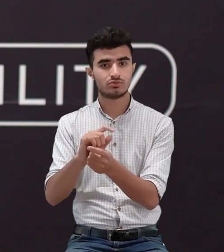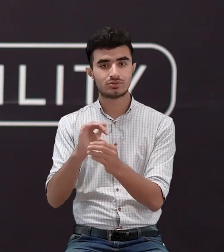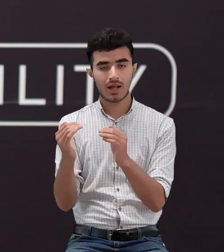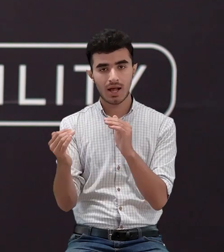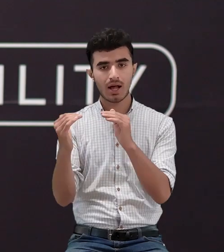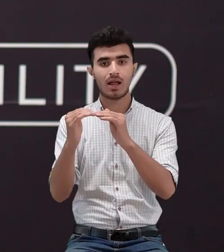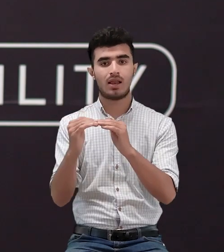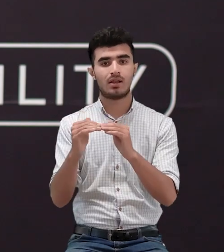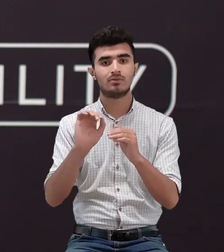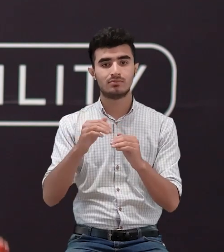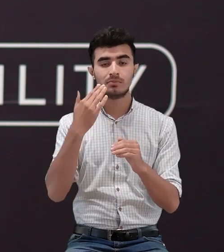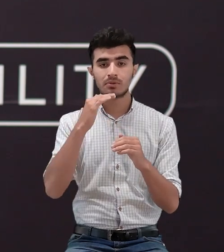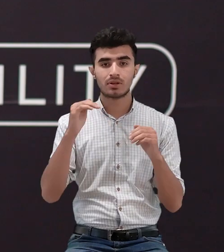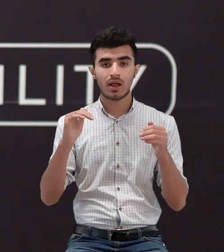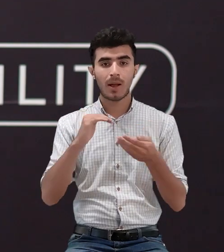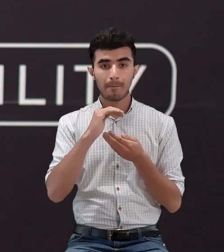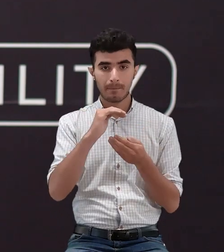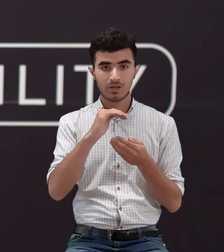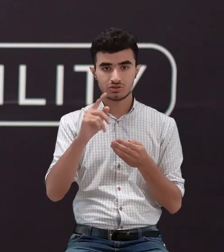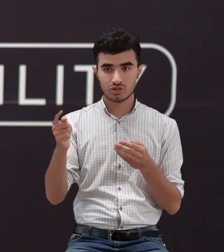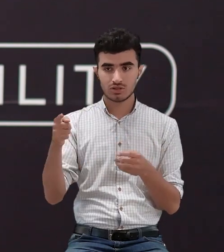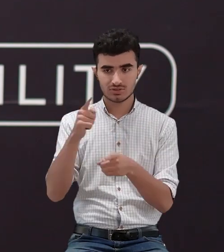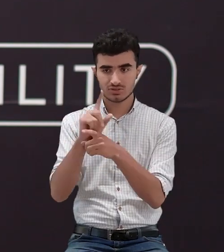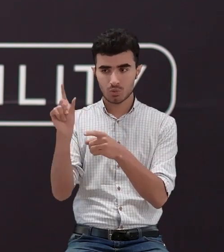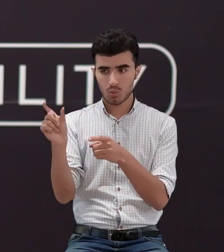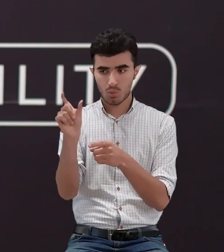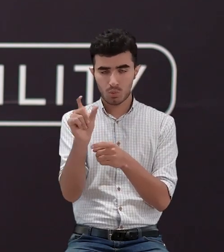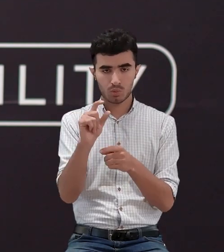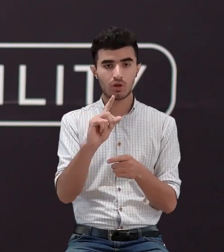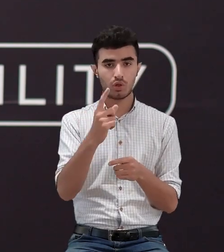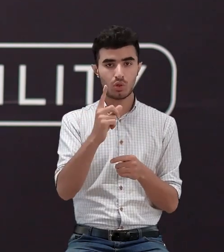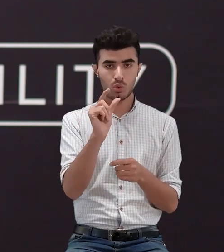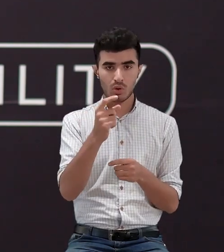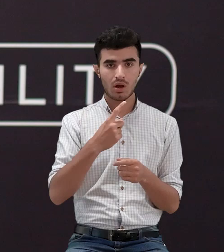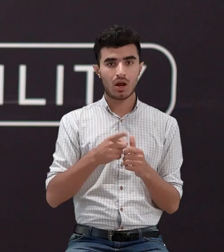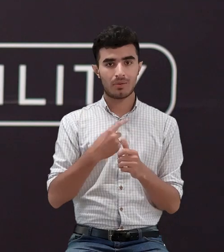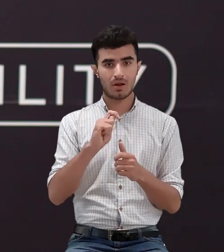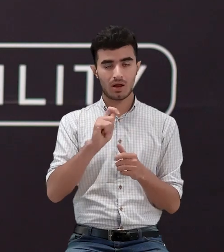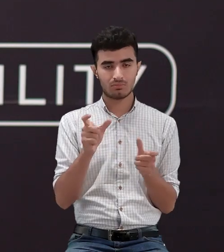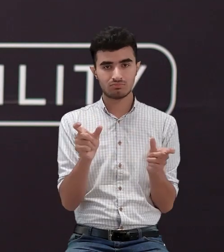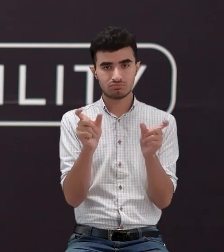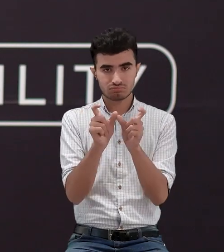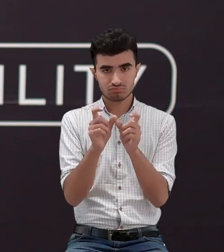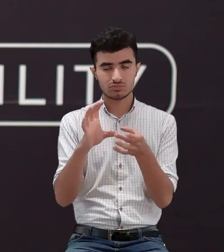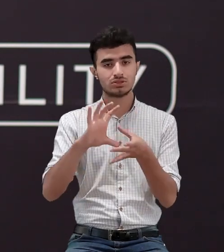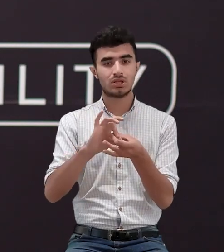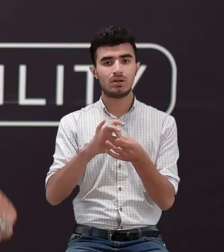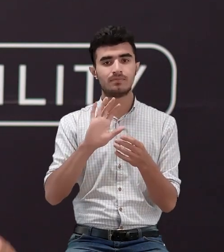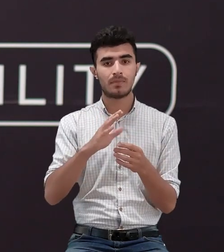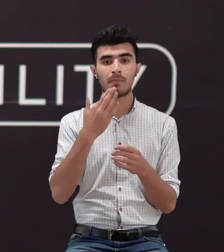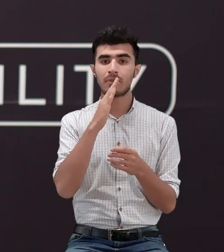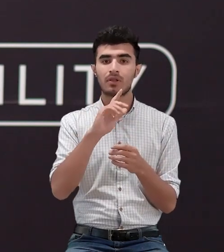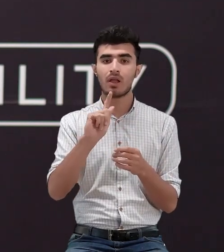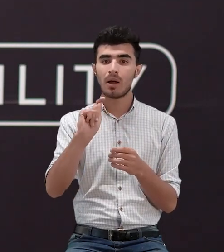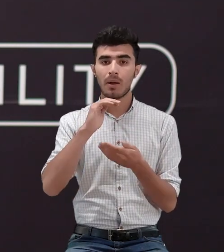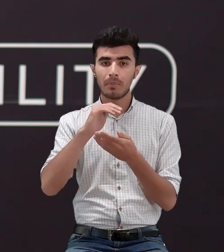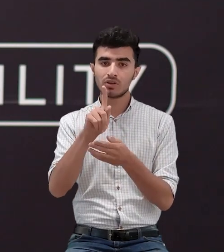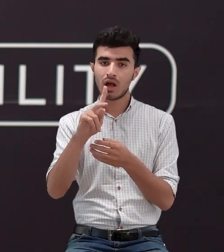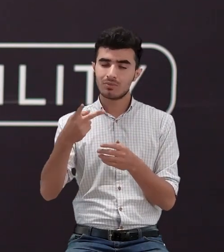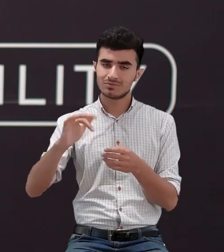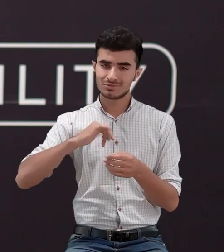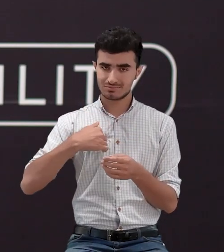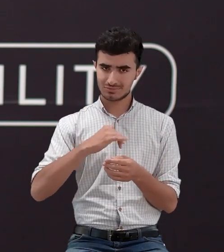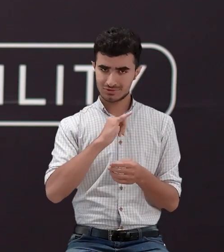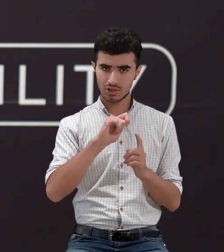कुछ कदम आप उठाएंगे, कुछ कदम बच्चा उठाएगा, और फिर उस बच्चे के लिए एक ऑप्टिमल सिचुएशन बनेगी, ना कि हम पूरी तरह से बच्चे को बदल